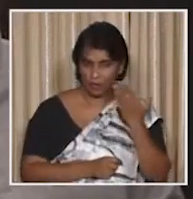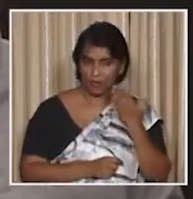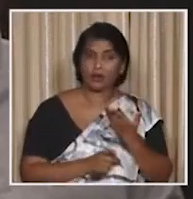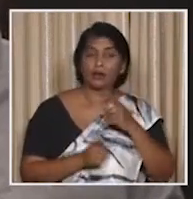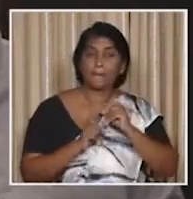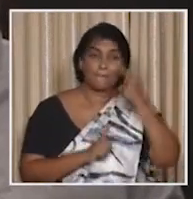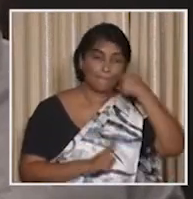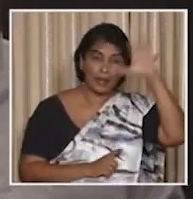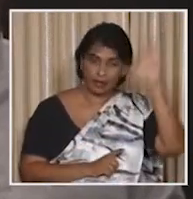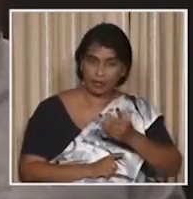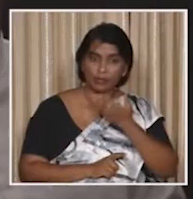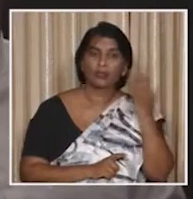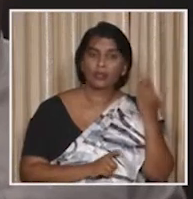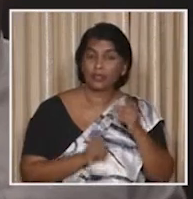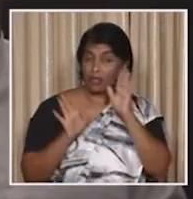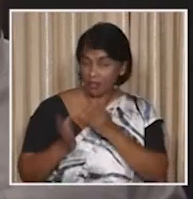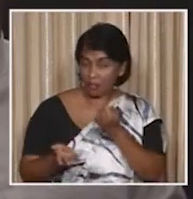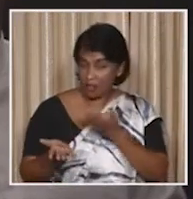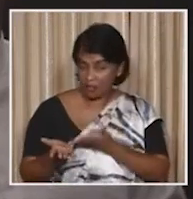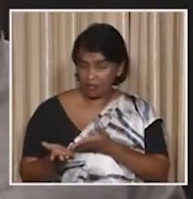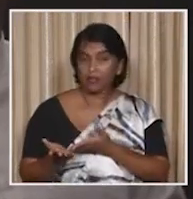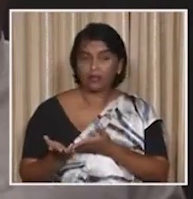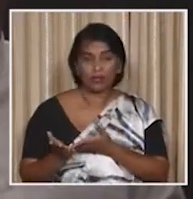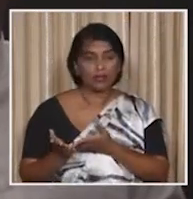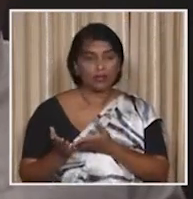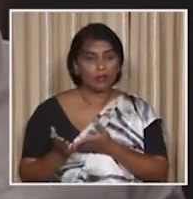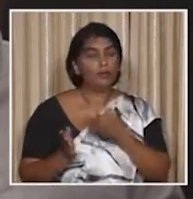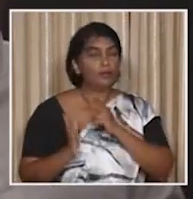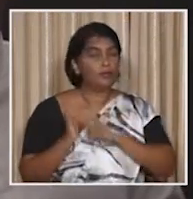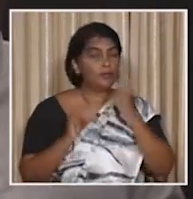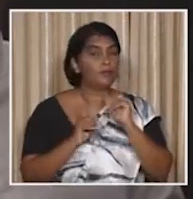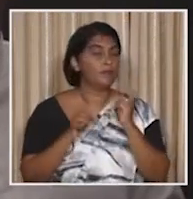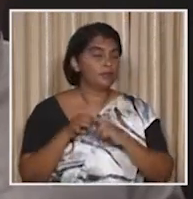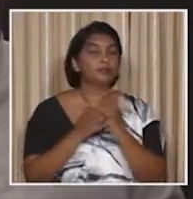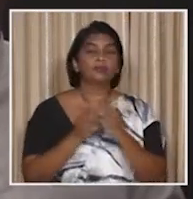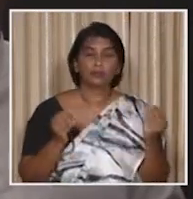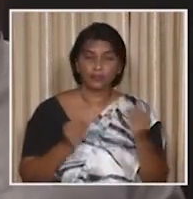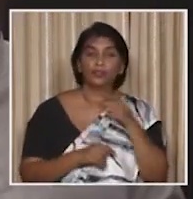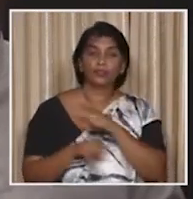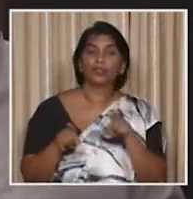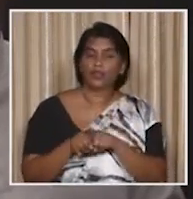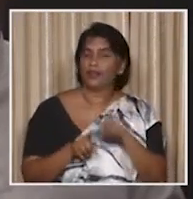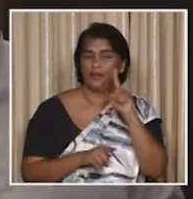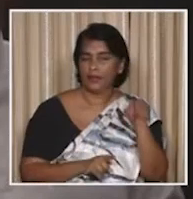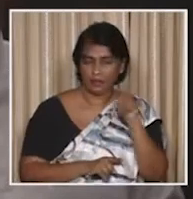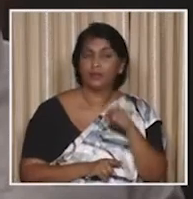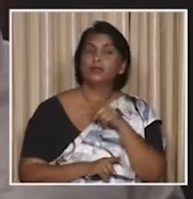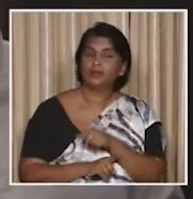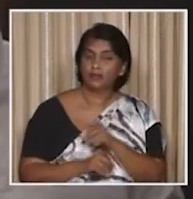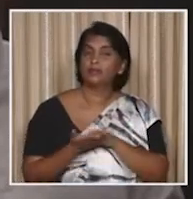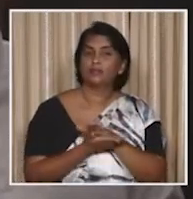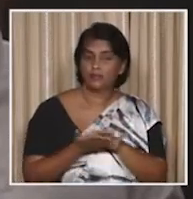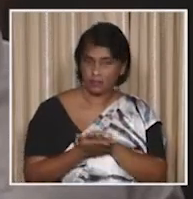තිවුරු නම් පෙට්‍රල් ටික ගේන්න එපයි තිවුරු නම් තිවිච්ච ජාතික ප්‍රශ්නේ අවසන් කරන්න එපයි ඒ නිසා ඒ වැරදි ඒ